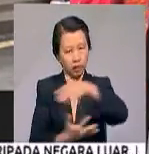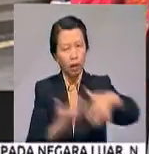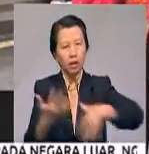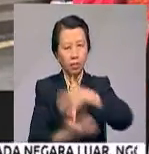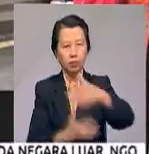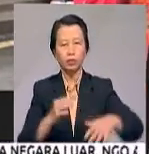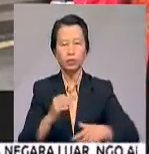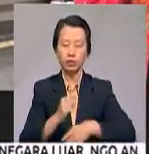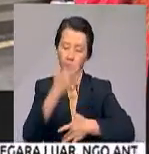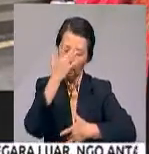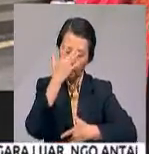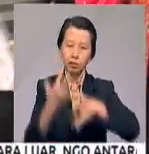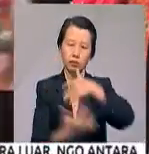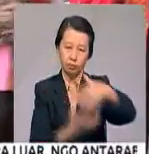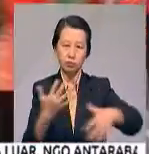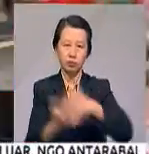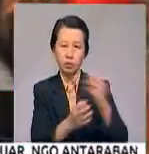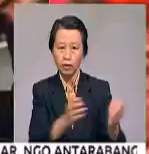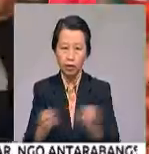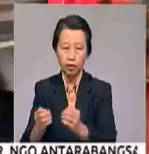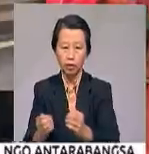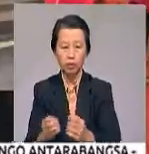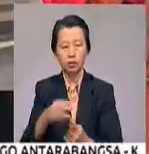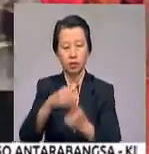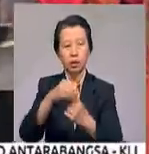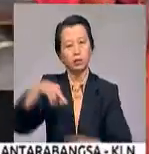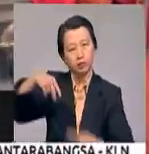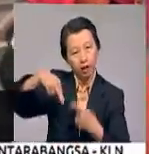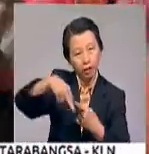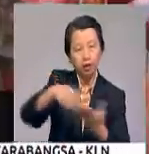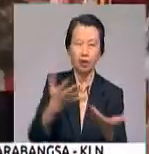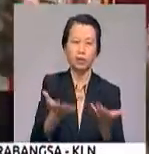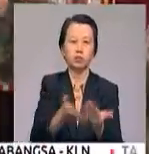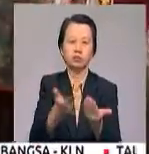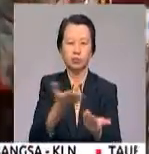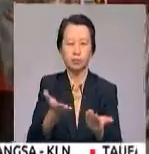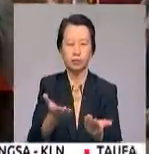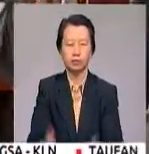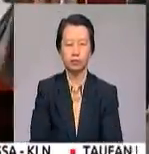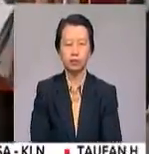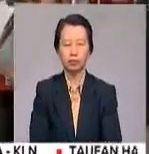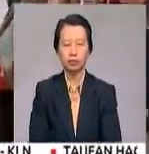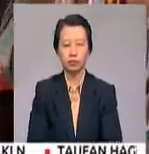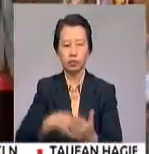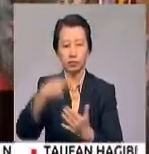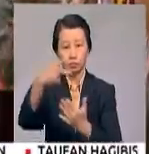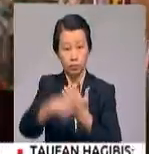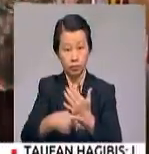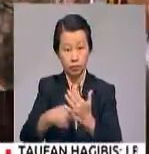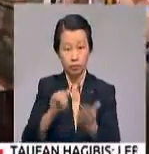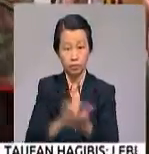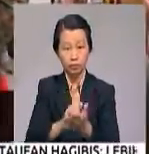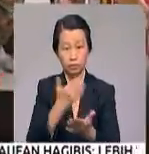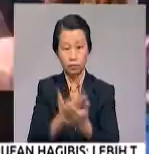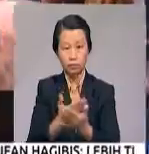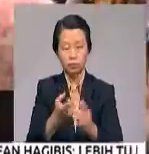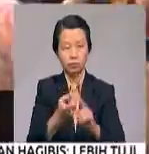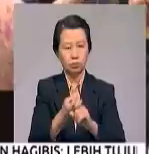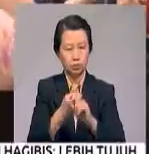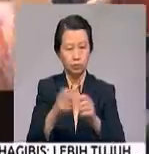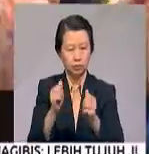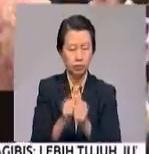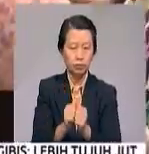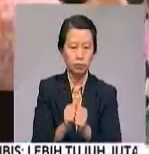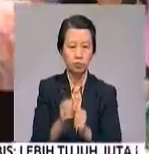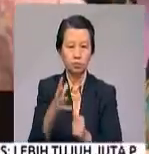join semua aktiviti yang dianjurkan lah, especially macam jalan kaki ni. Acara itu juga menjadi medium memperkukuh hubungan